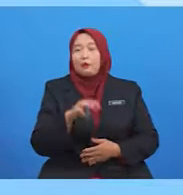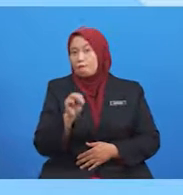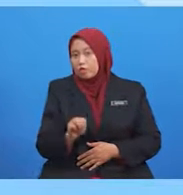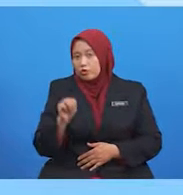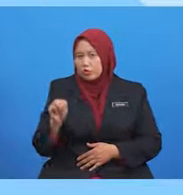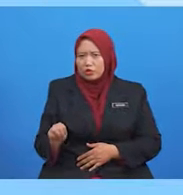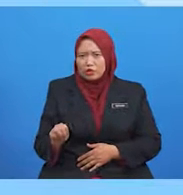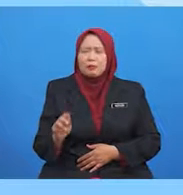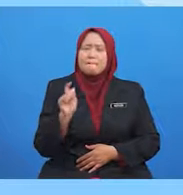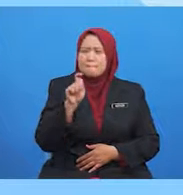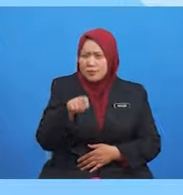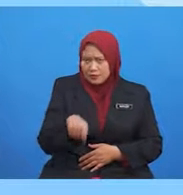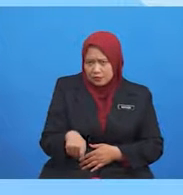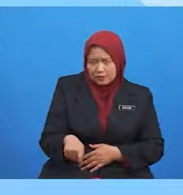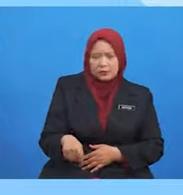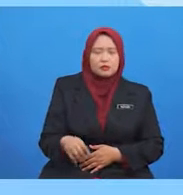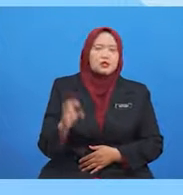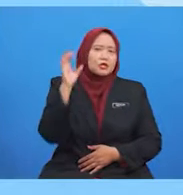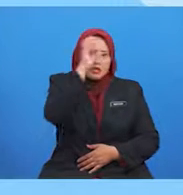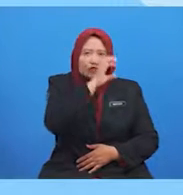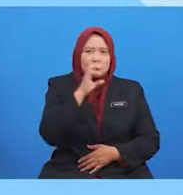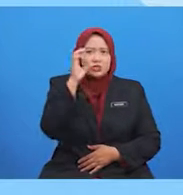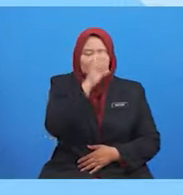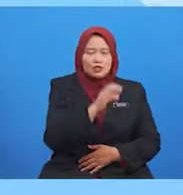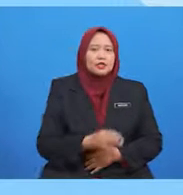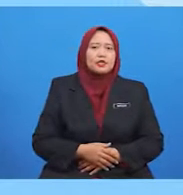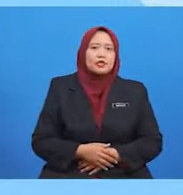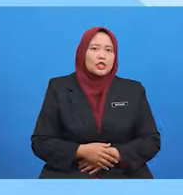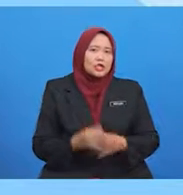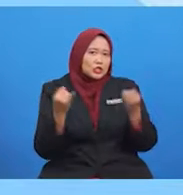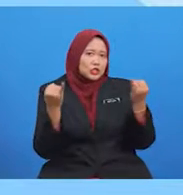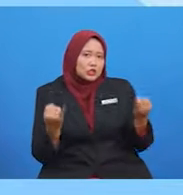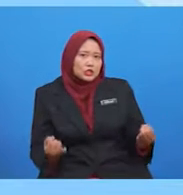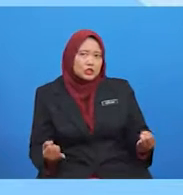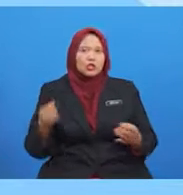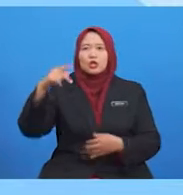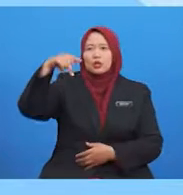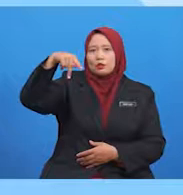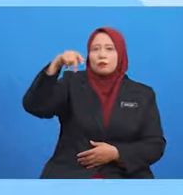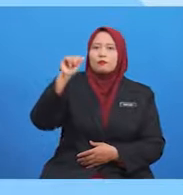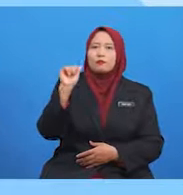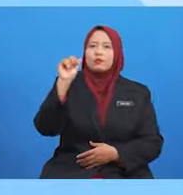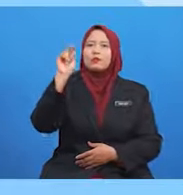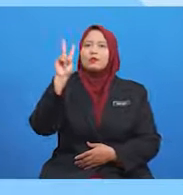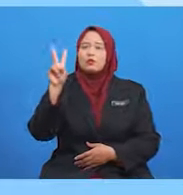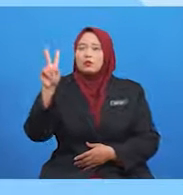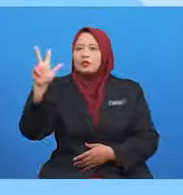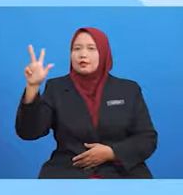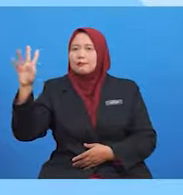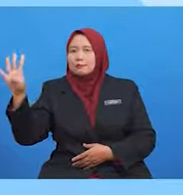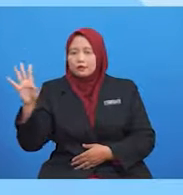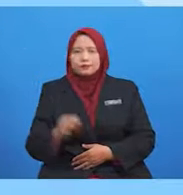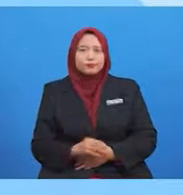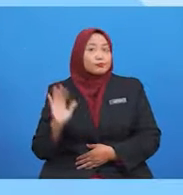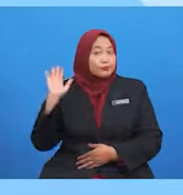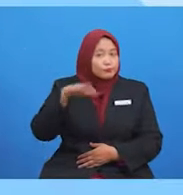murid-murid dikehendaki untuk mencari jisim protaktinium 234. Mari kita